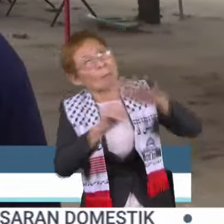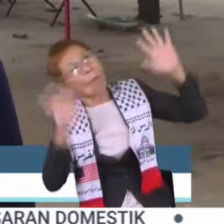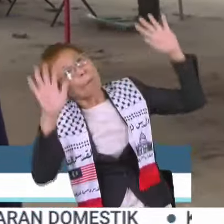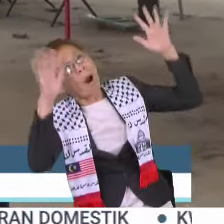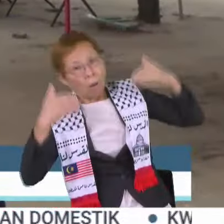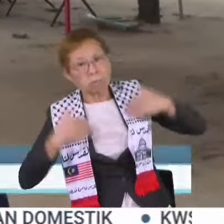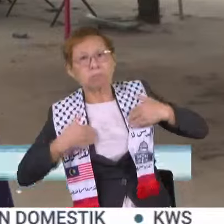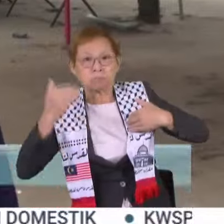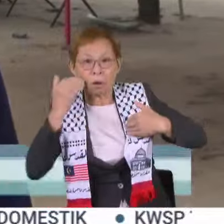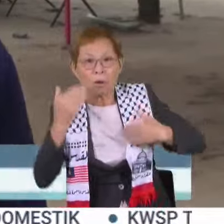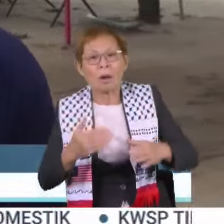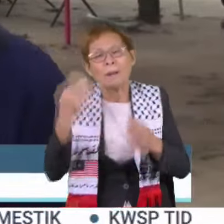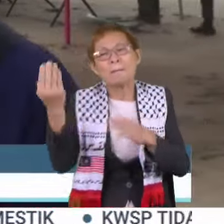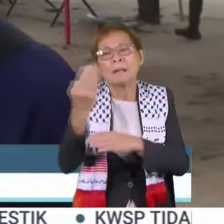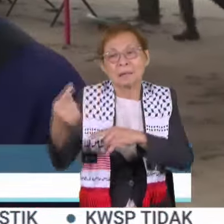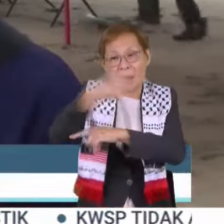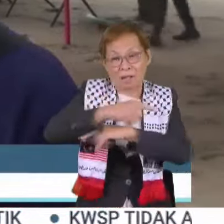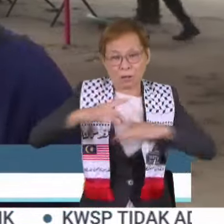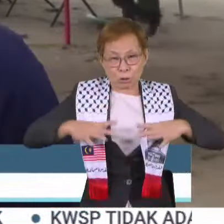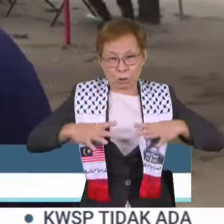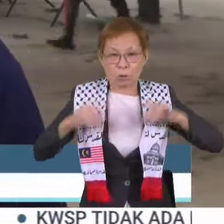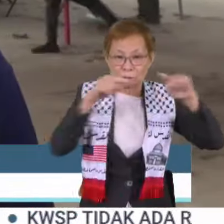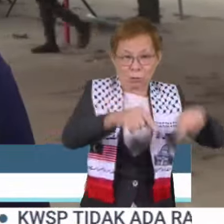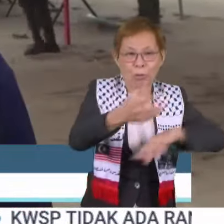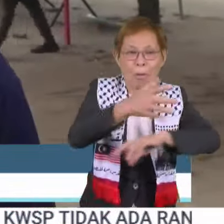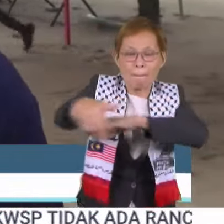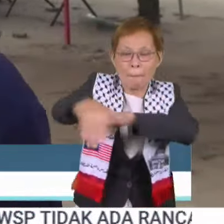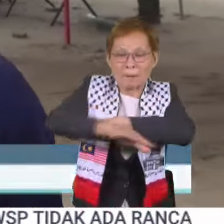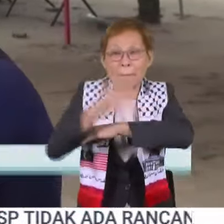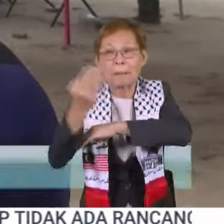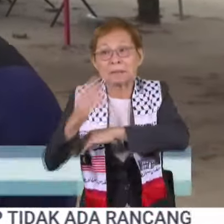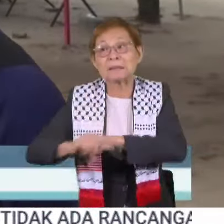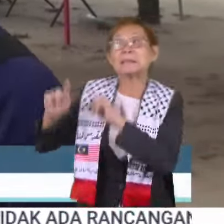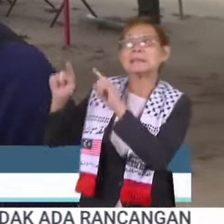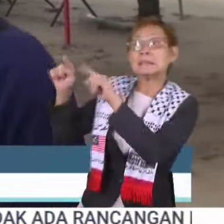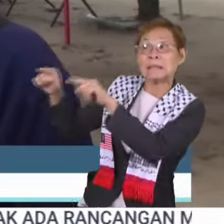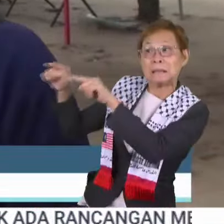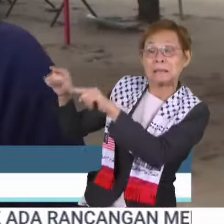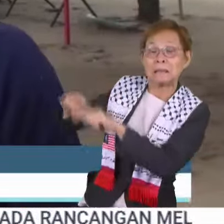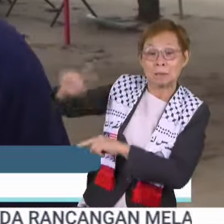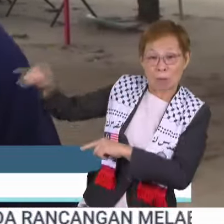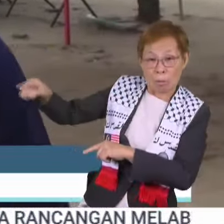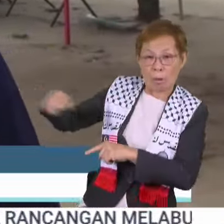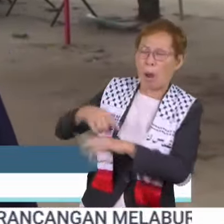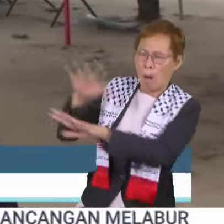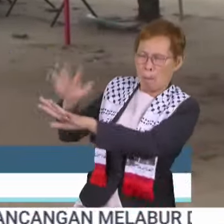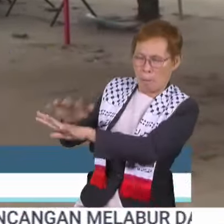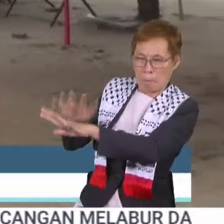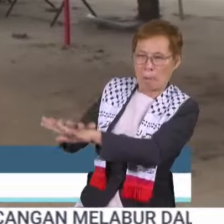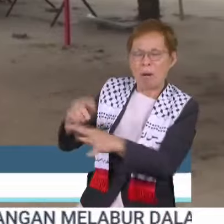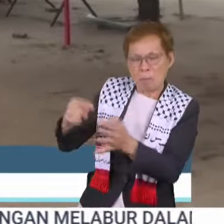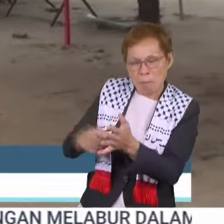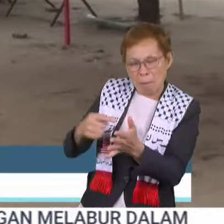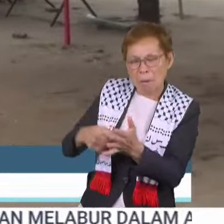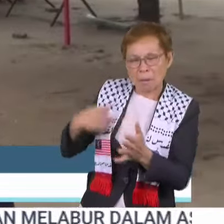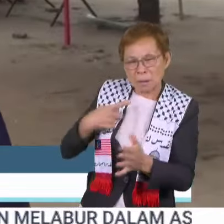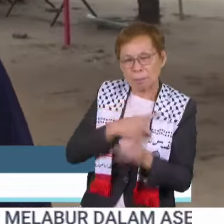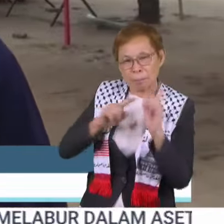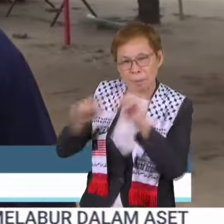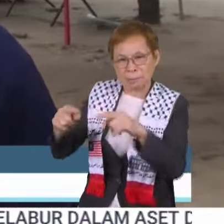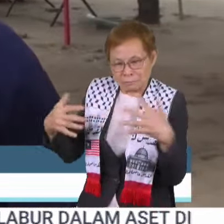biasa saya hari yang cuti saya lepas dekat bantan biasa tu tapi belah sana kawasan a Dou Tu memang ramai kadang-kadang kita pergi